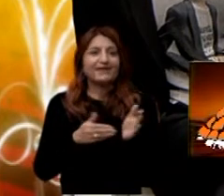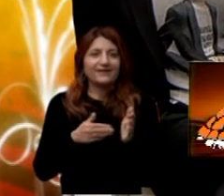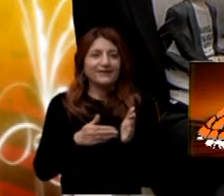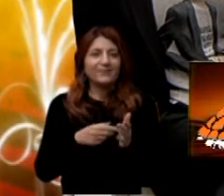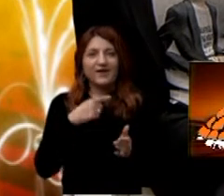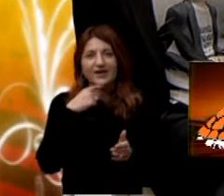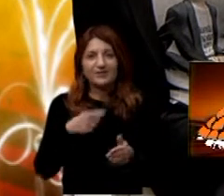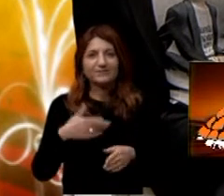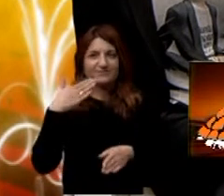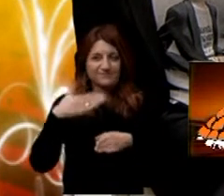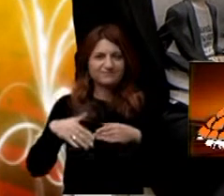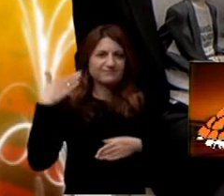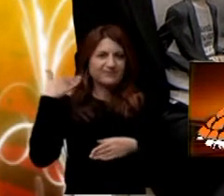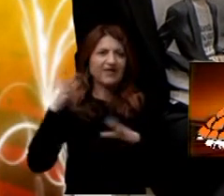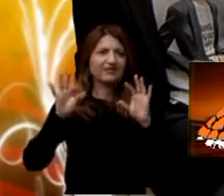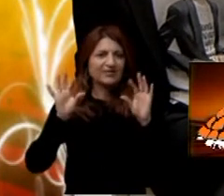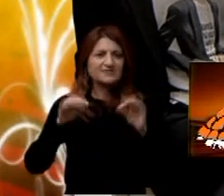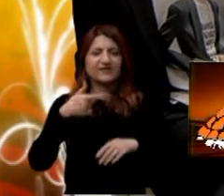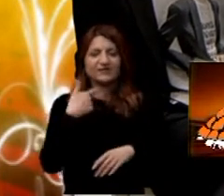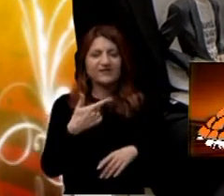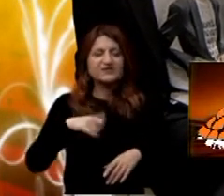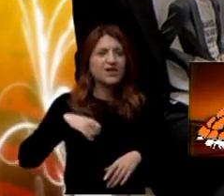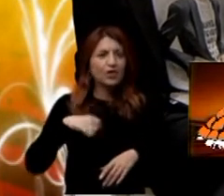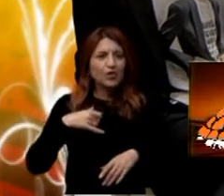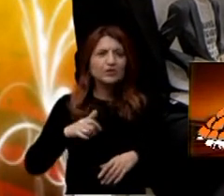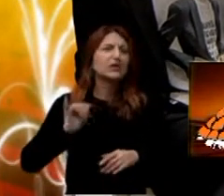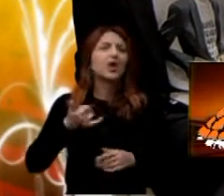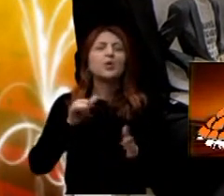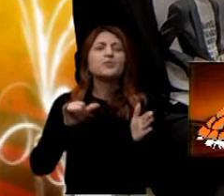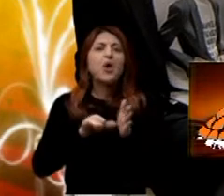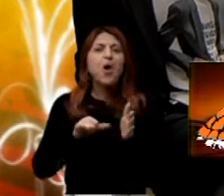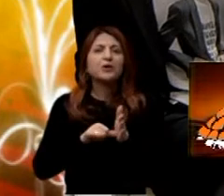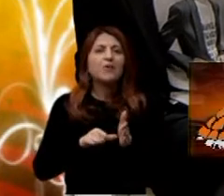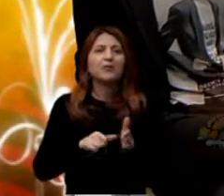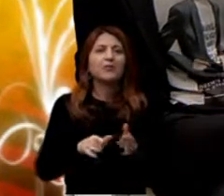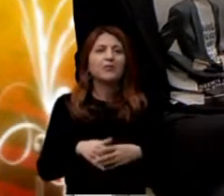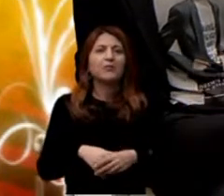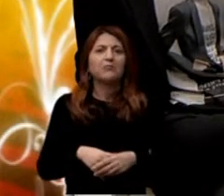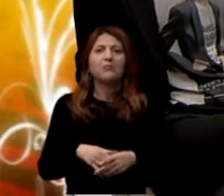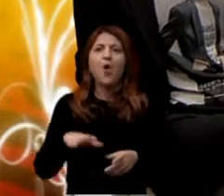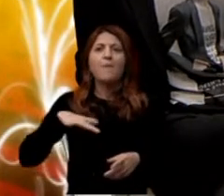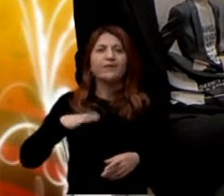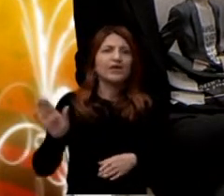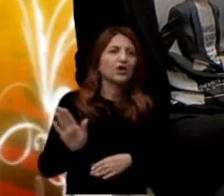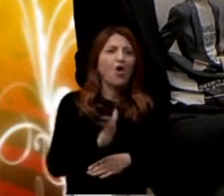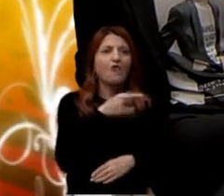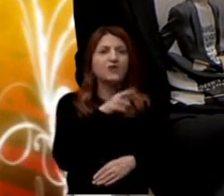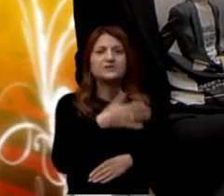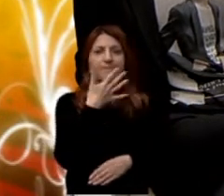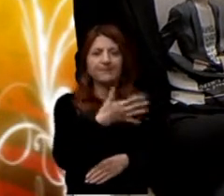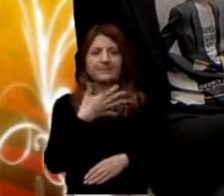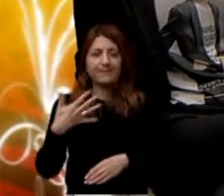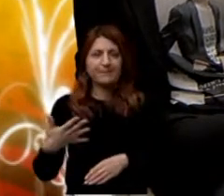Unatrag 10 ili 20 godina sasvim normalno je bilo otići u penziju sa